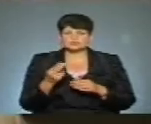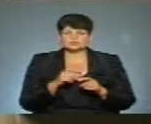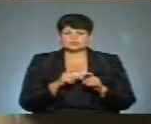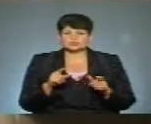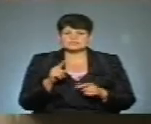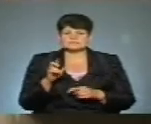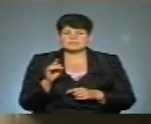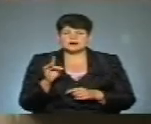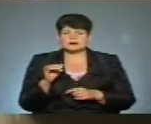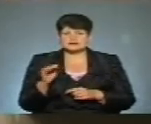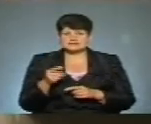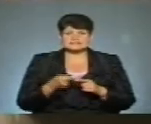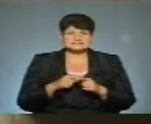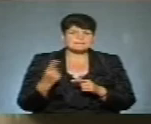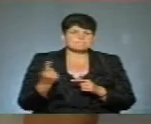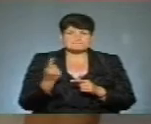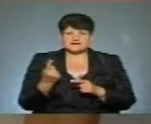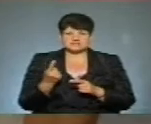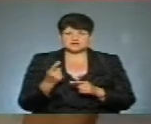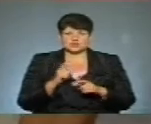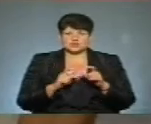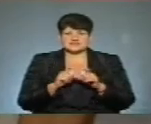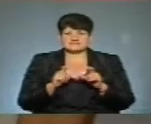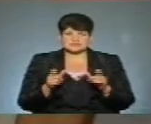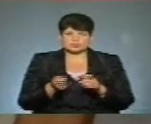Збаражі. Каже, це перший університет, куди він подає документи.